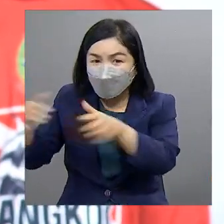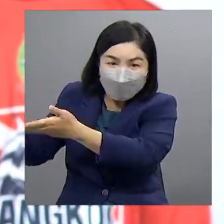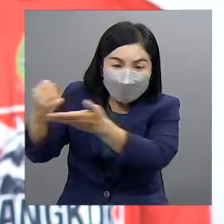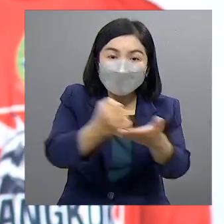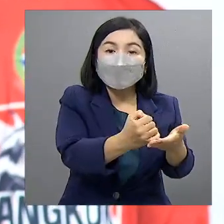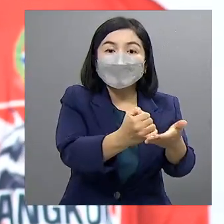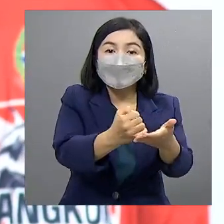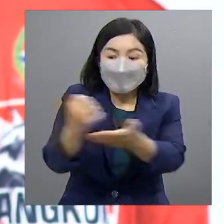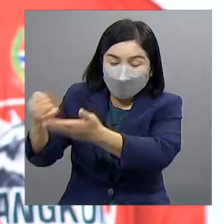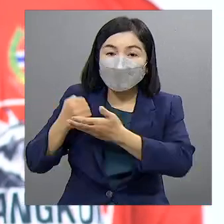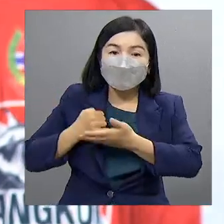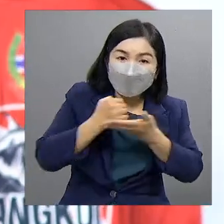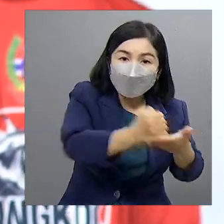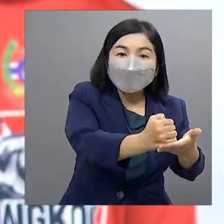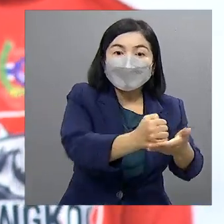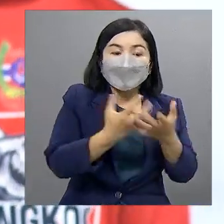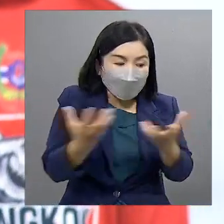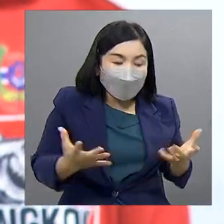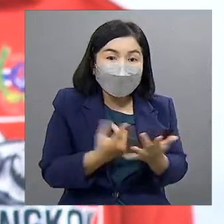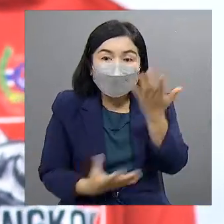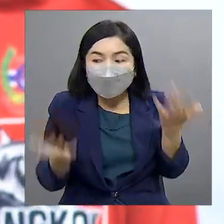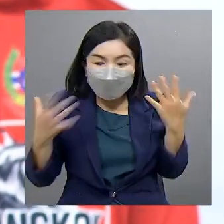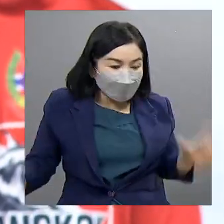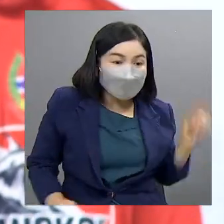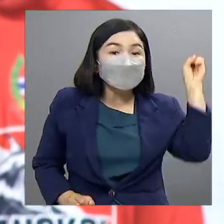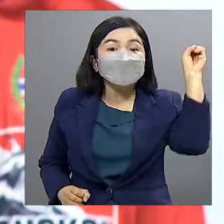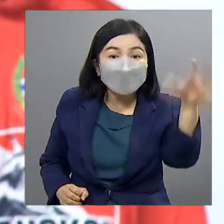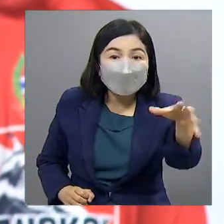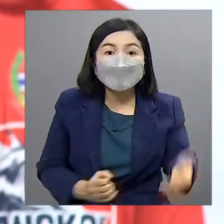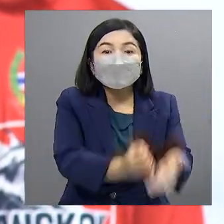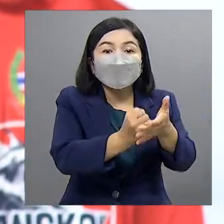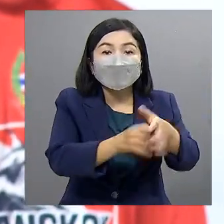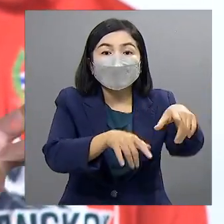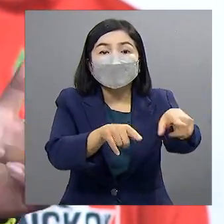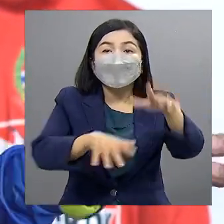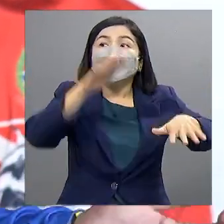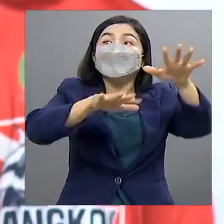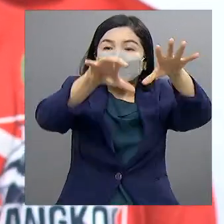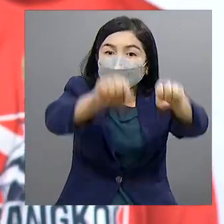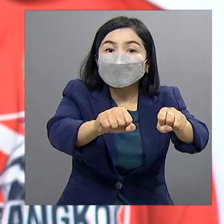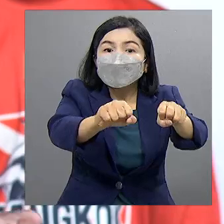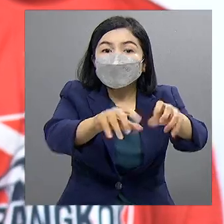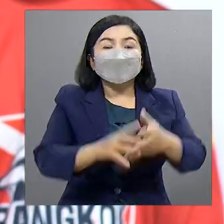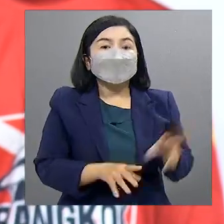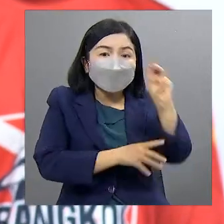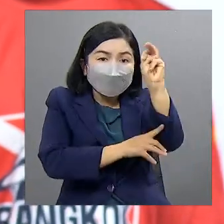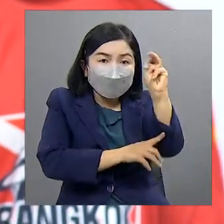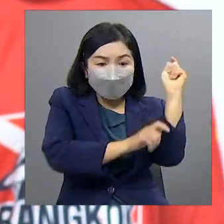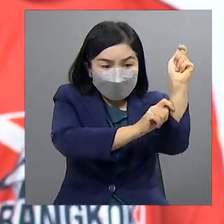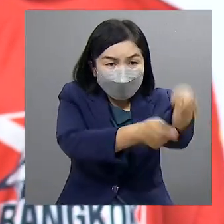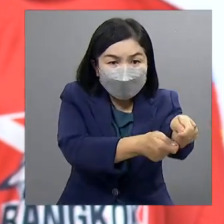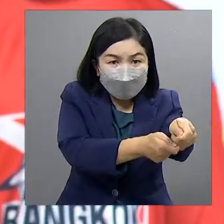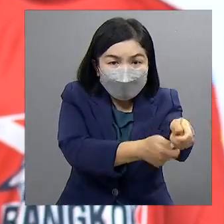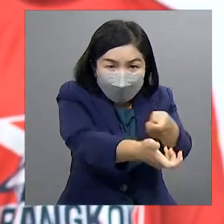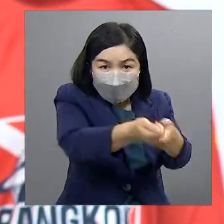ครับโยนก็โยนอุปกรณ์หรือโยนอะไรที่มันลอยน้ำให้เขาเกาะได ้ ยื่นไม้ยื่นอะไรให้เขาจับให้เขาดึงเขาเข้าฝั่ง